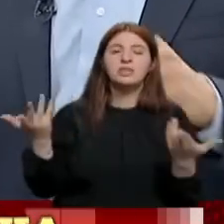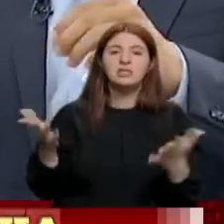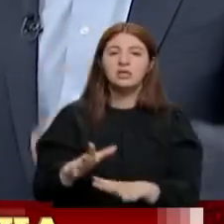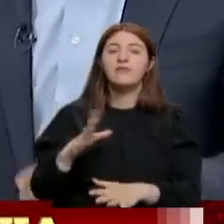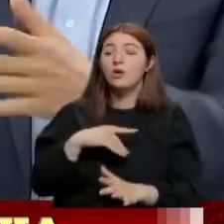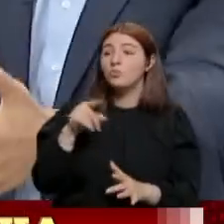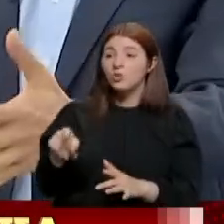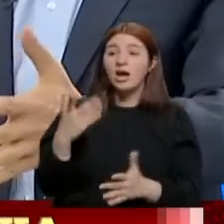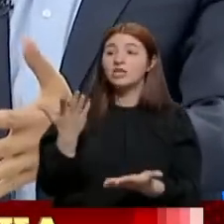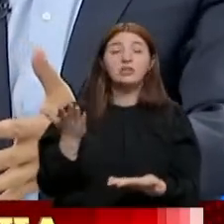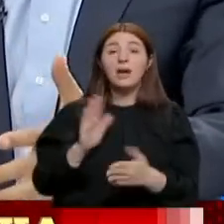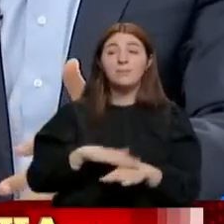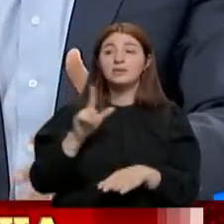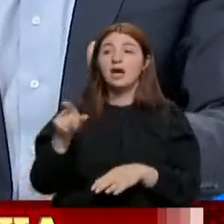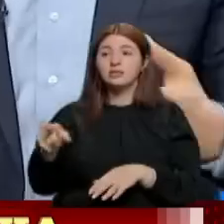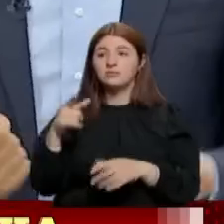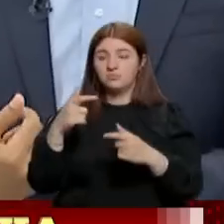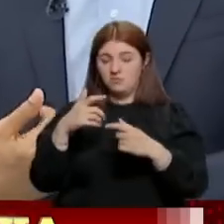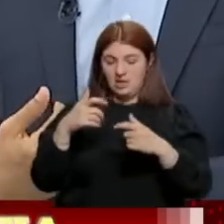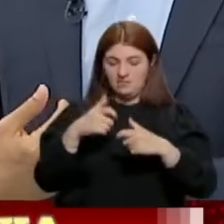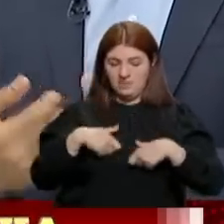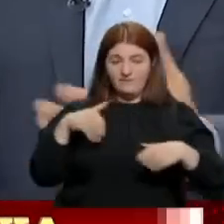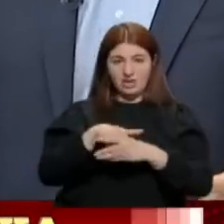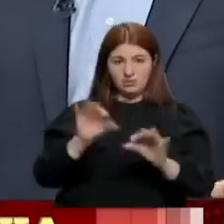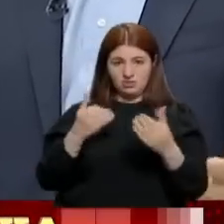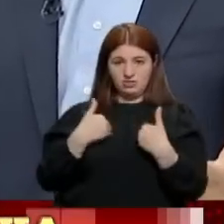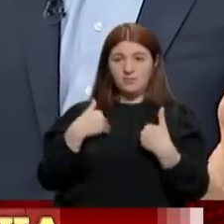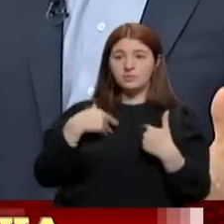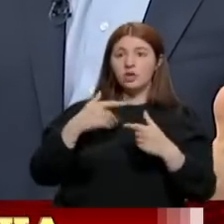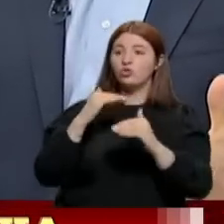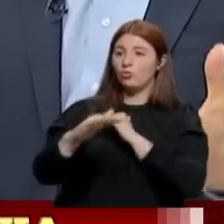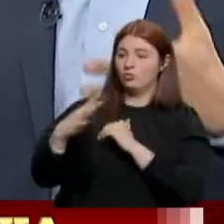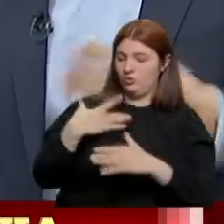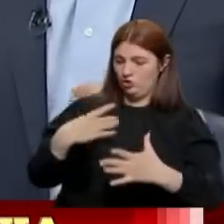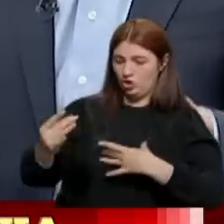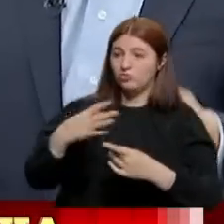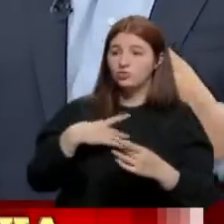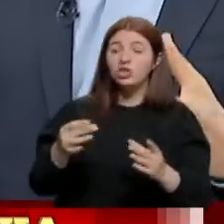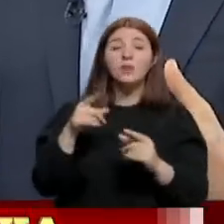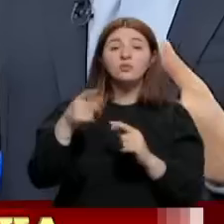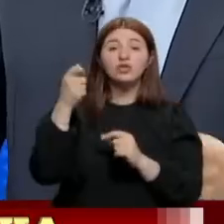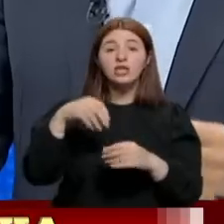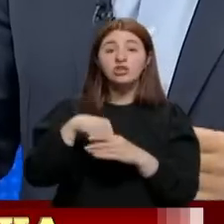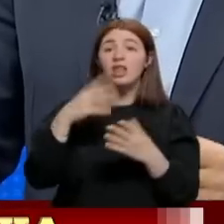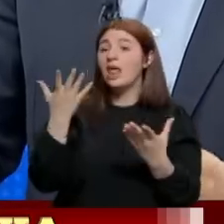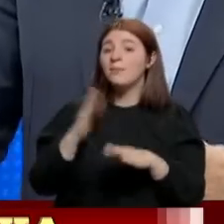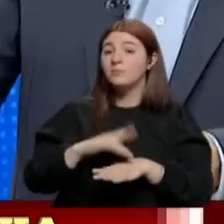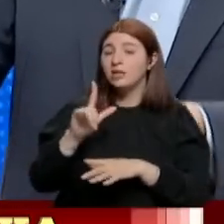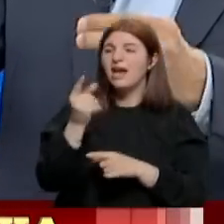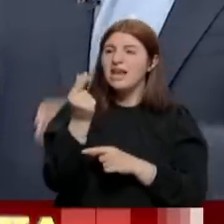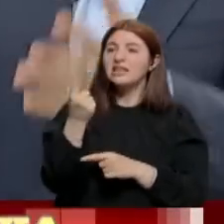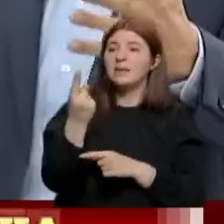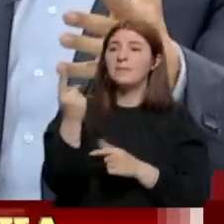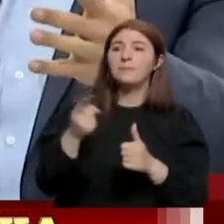Buna karşı ne yapması lazım? Milletin vekiliyiz değil mi? Bizleri millet seçmiş. Olağanüstü şartlarda dahi ne olması lazım? En